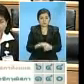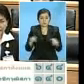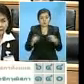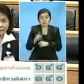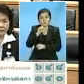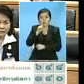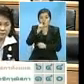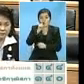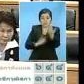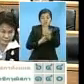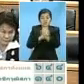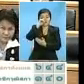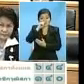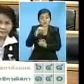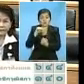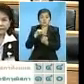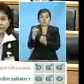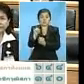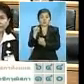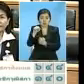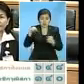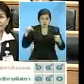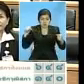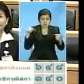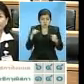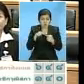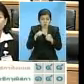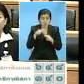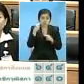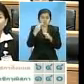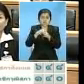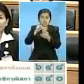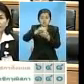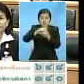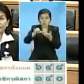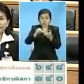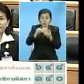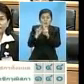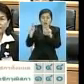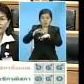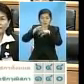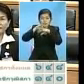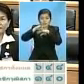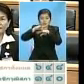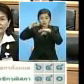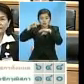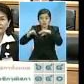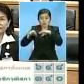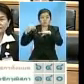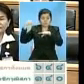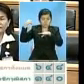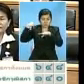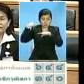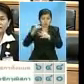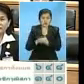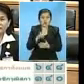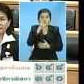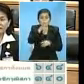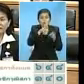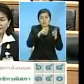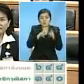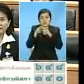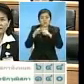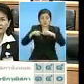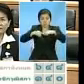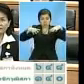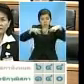ยประณามประเทศไทยว่าอะไรว่าการตัดสิทธิ์การยุบพรรคการเมืองการตัดสิทธิ์กรรมการบริหารพรรคเป็นวิถีทาง